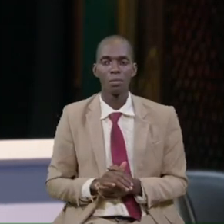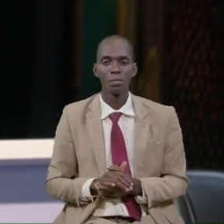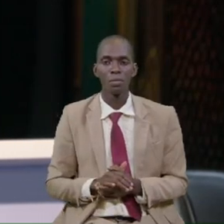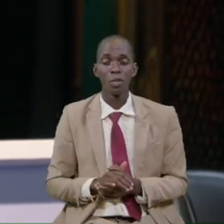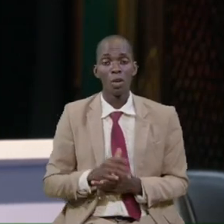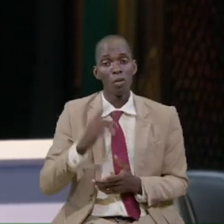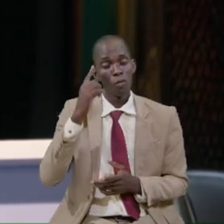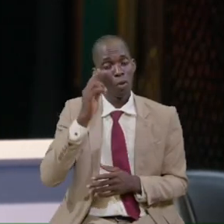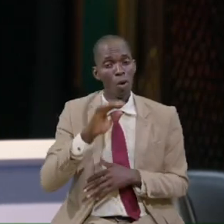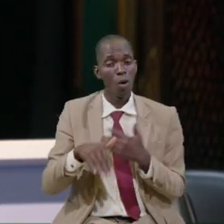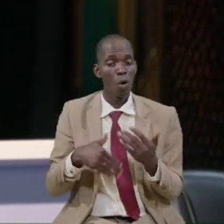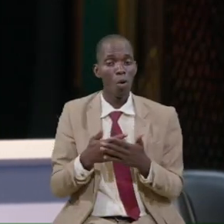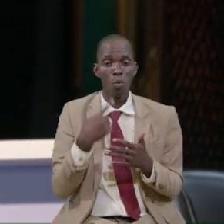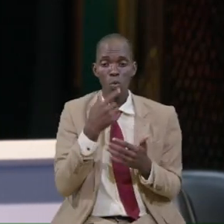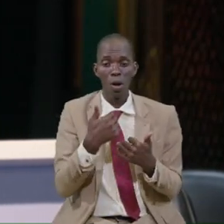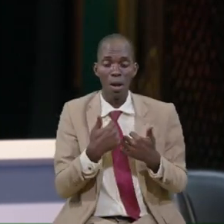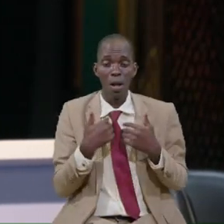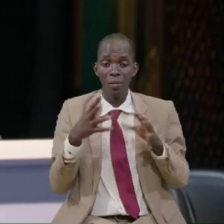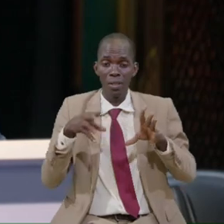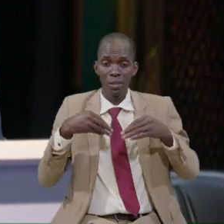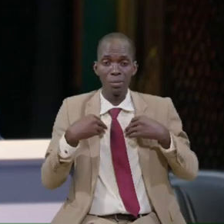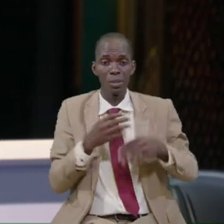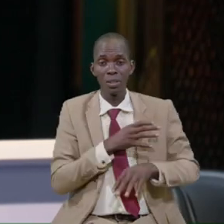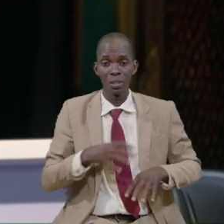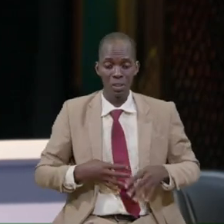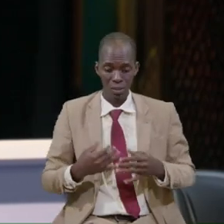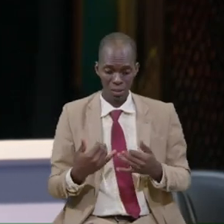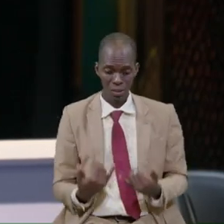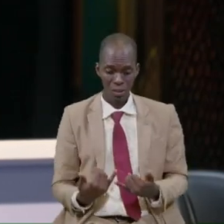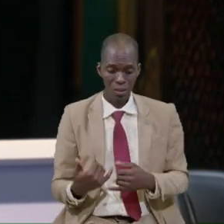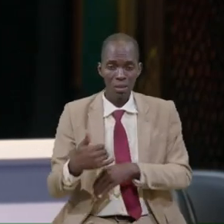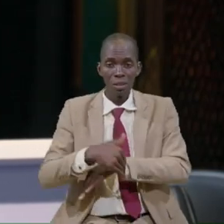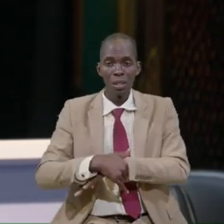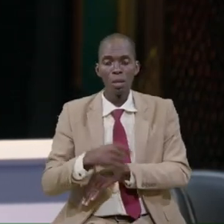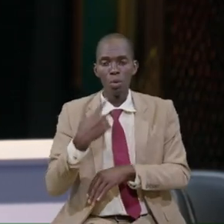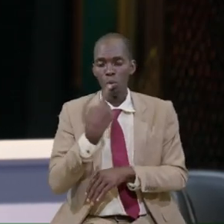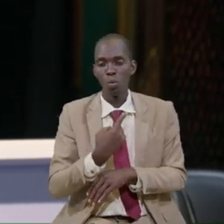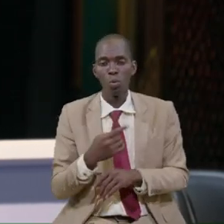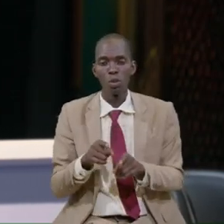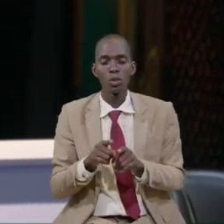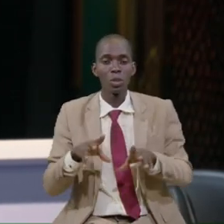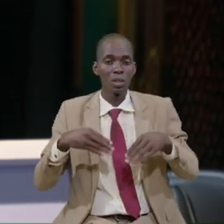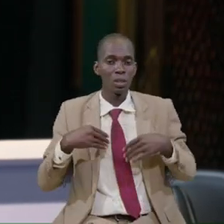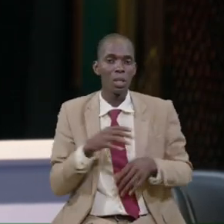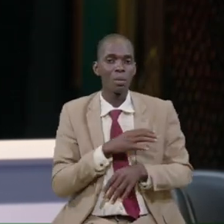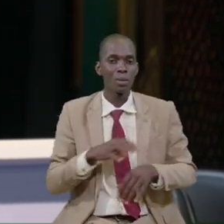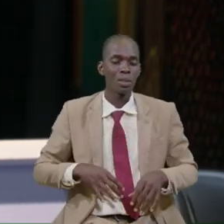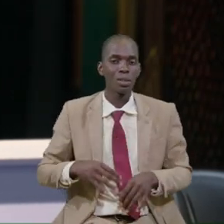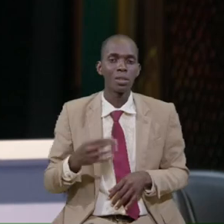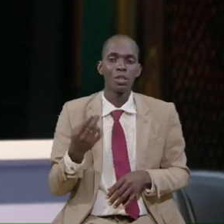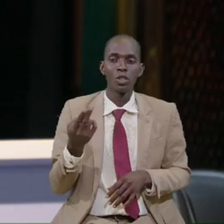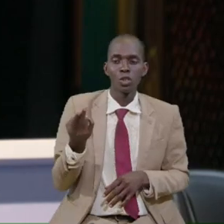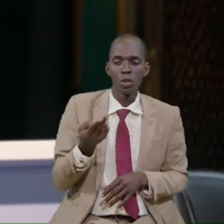Pour ceux qui ont donné leur vie au Seigneur aujourd'hui et ceux qui l'ont